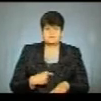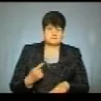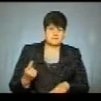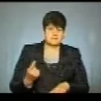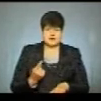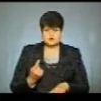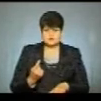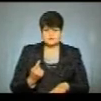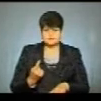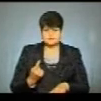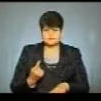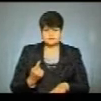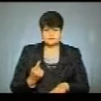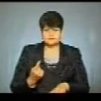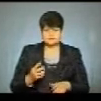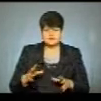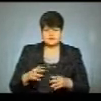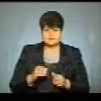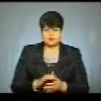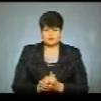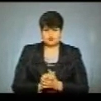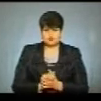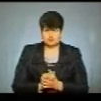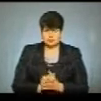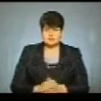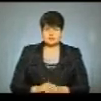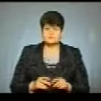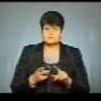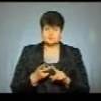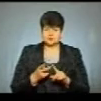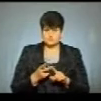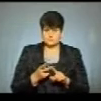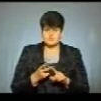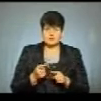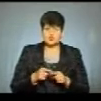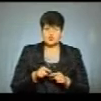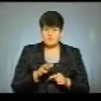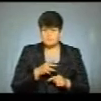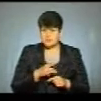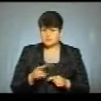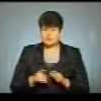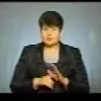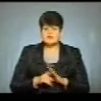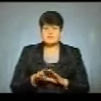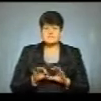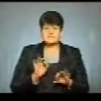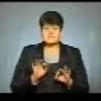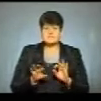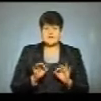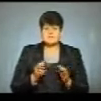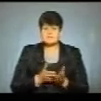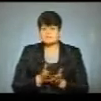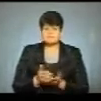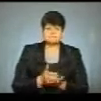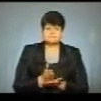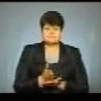по-перше, в співдружності, по-друге, вже з цього періоду починається вибір якоїсь